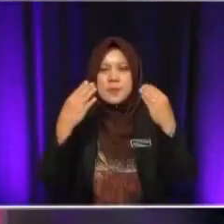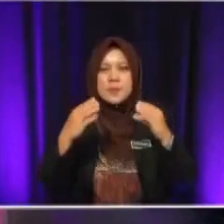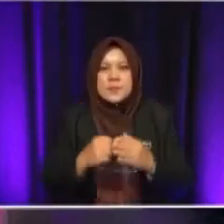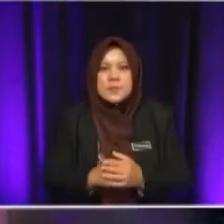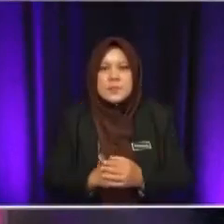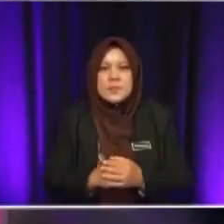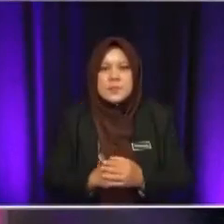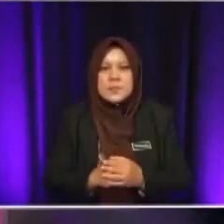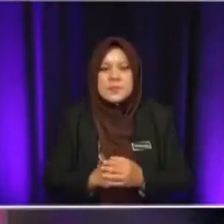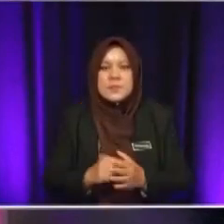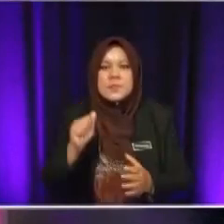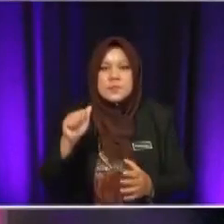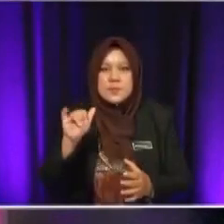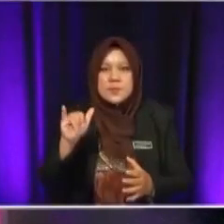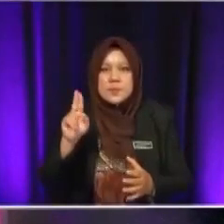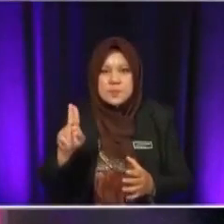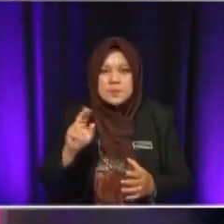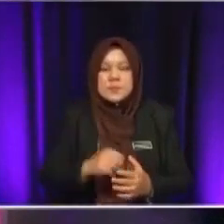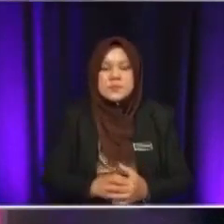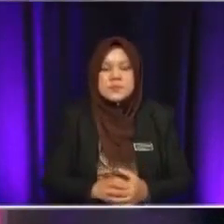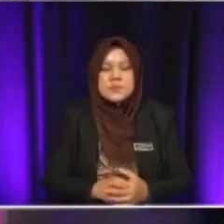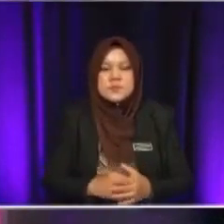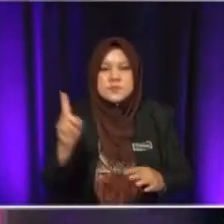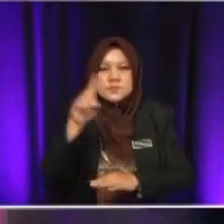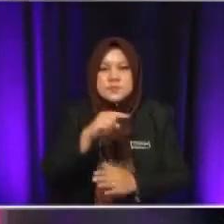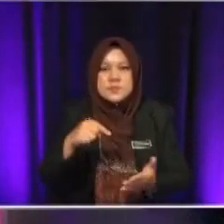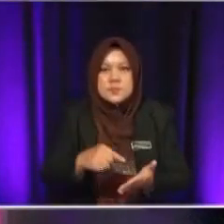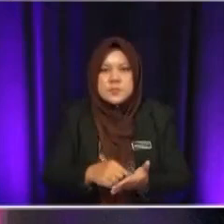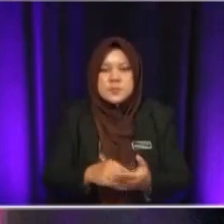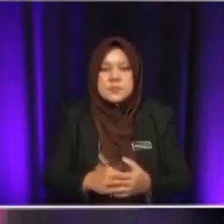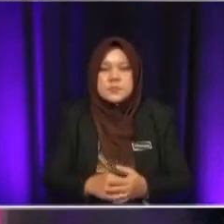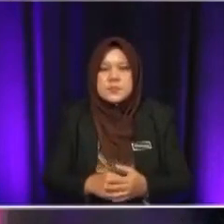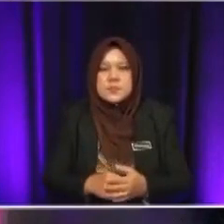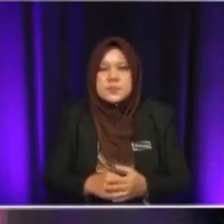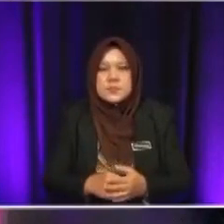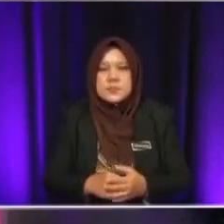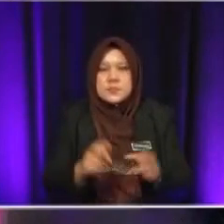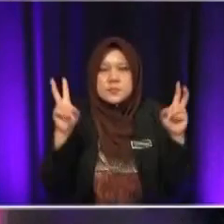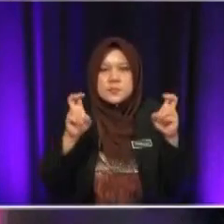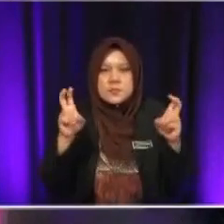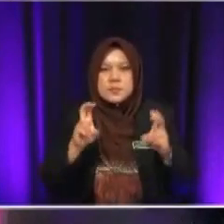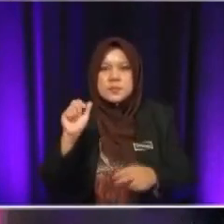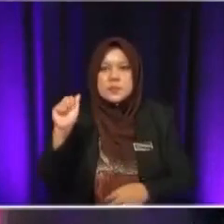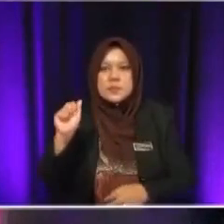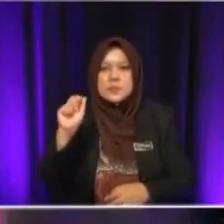Cikgu Ayumi. Ya, betul Mira. Baik, Cikgu, hari ini kan kita punya tajuk tentang aquaponik.